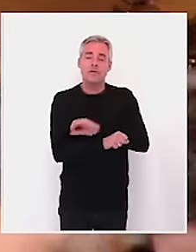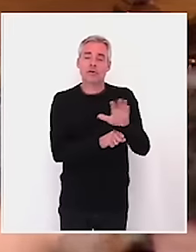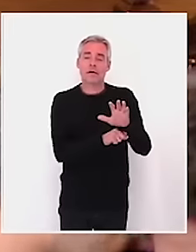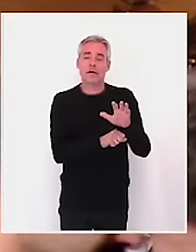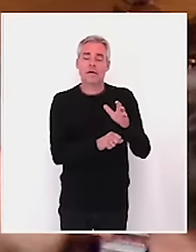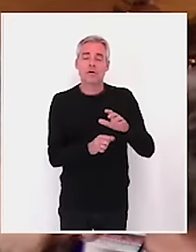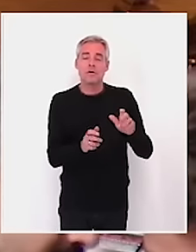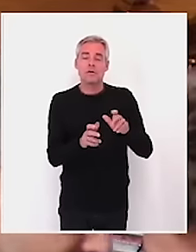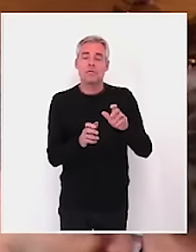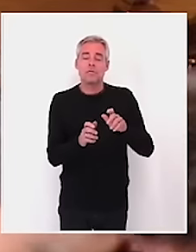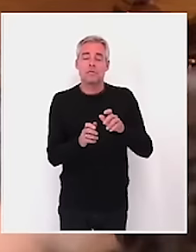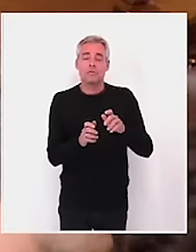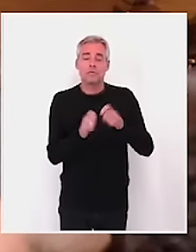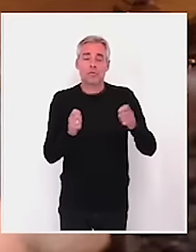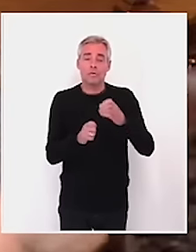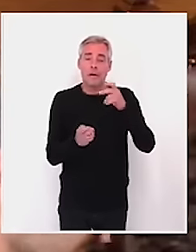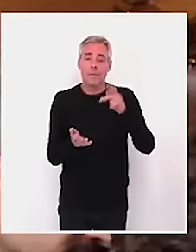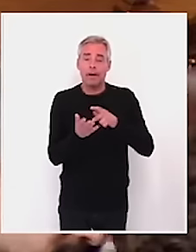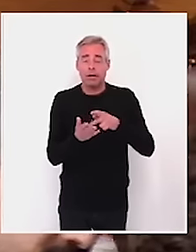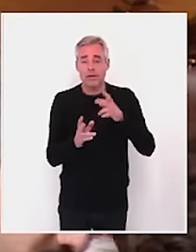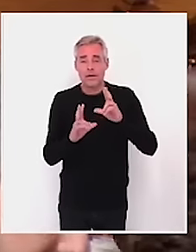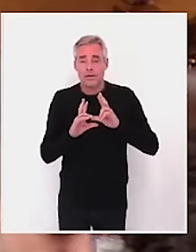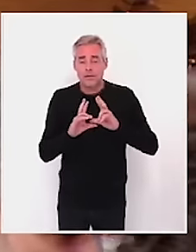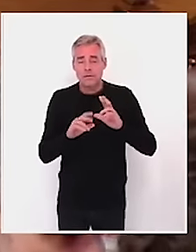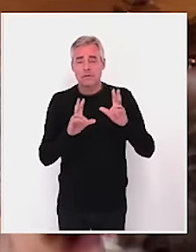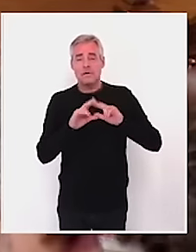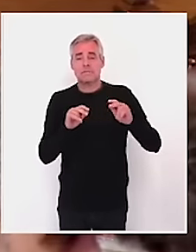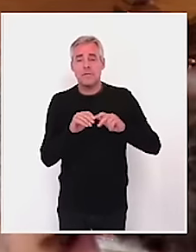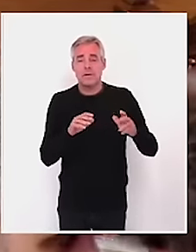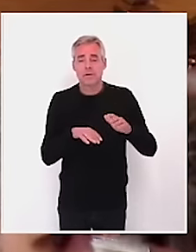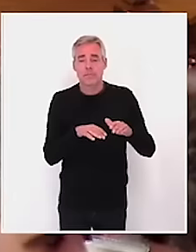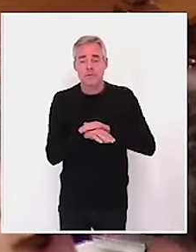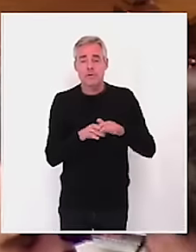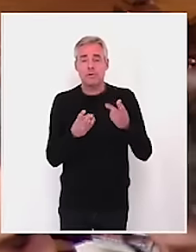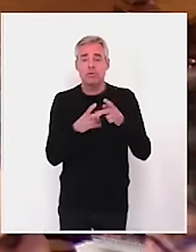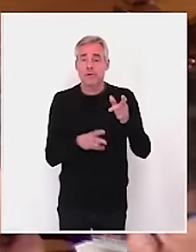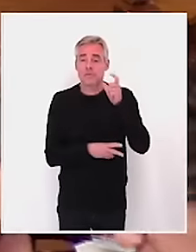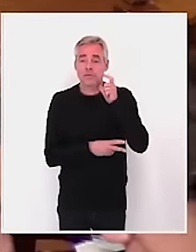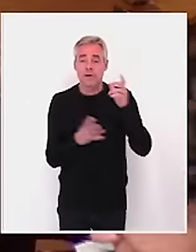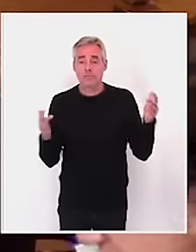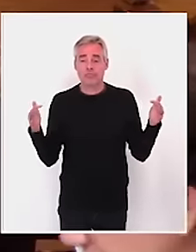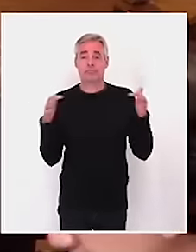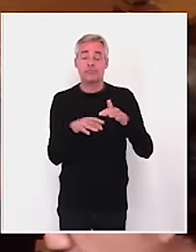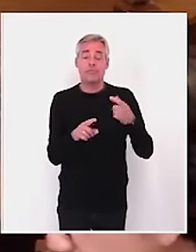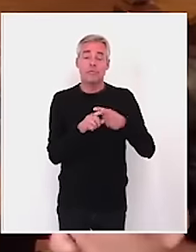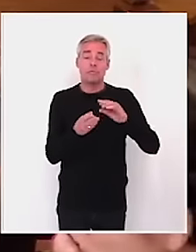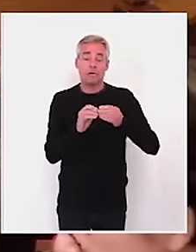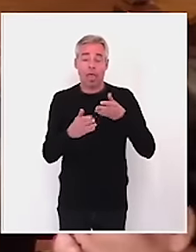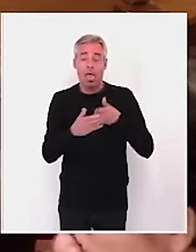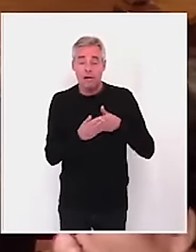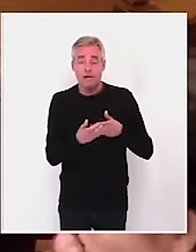du Parisien. C'est sur Paris, mais ça raconte les politiques urbaines, les politiques de gentrification et les difficultés qui sont liées